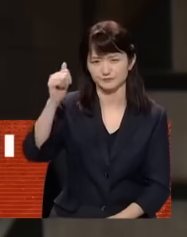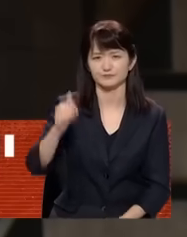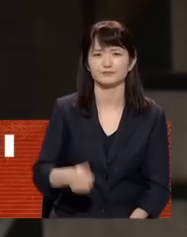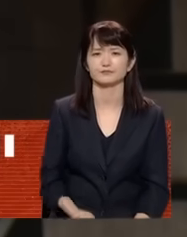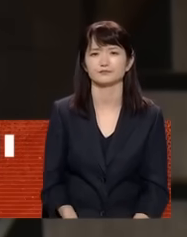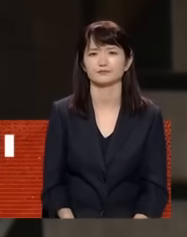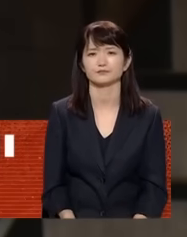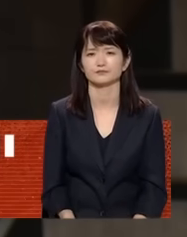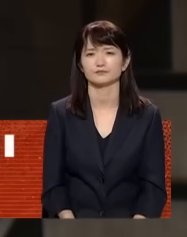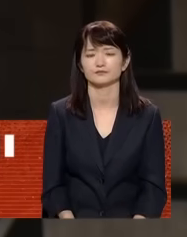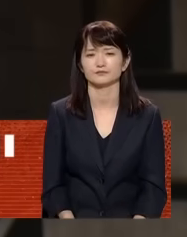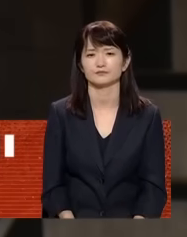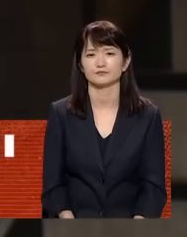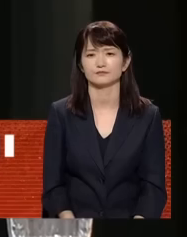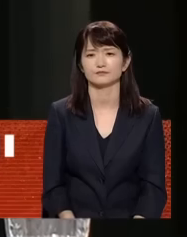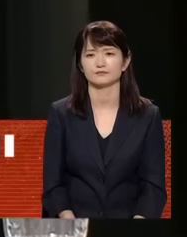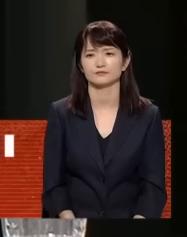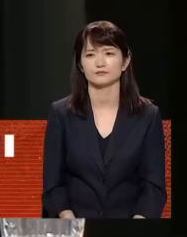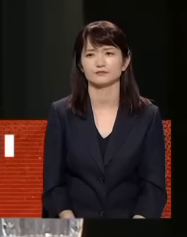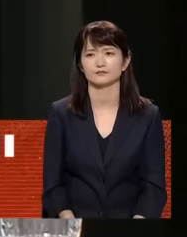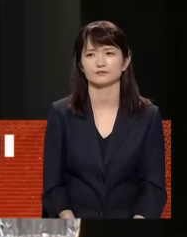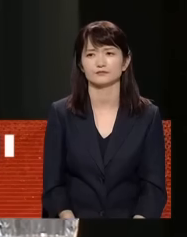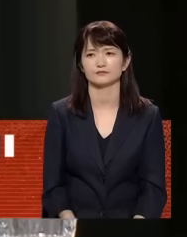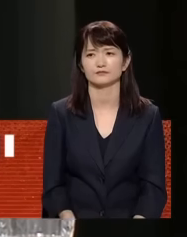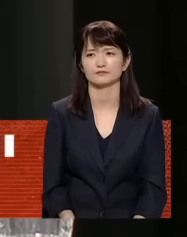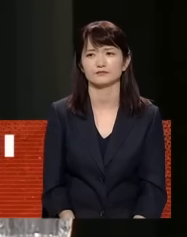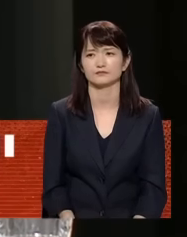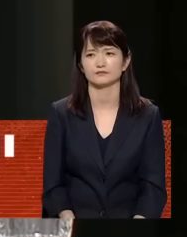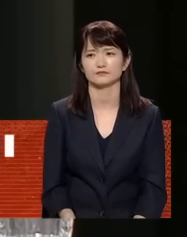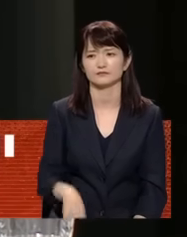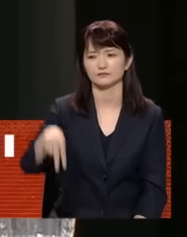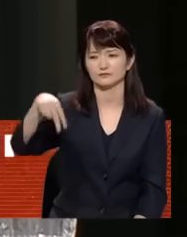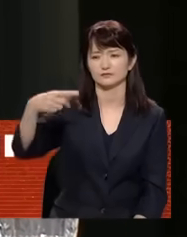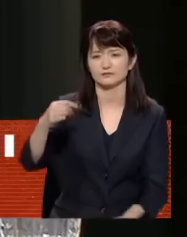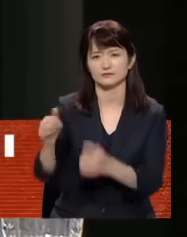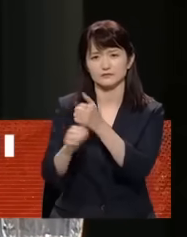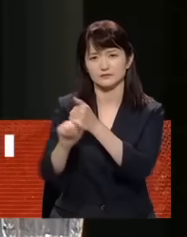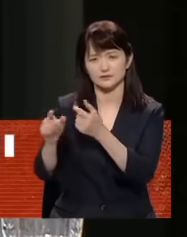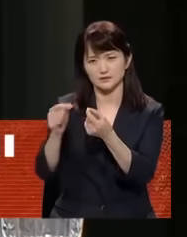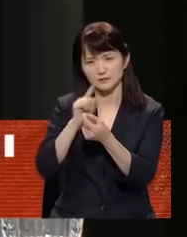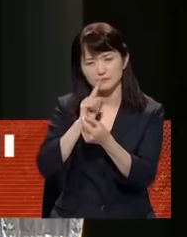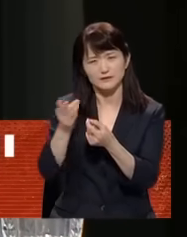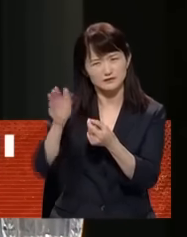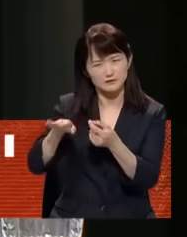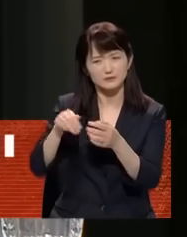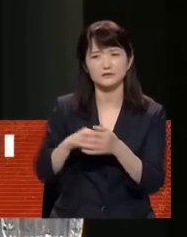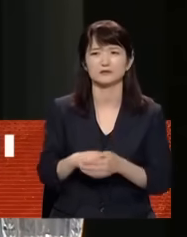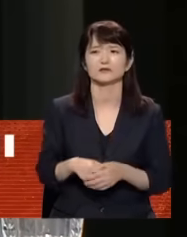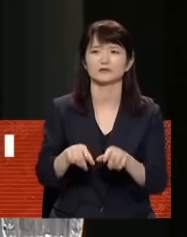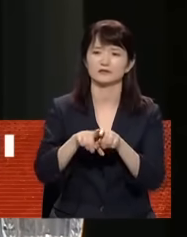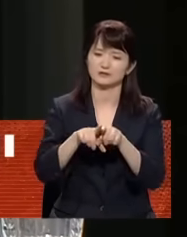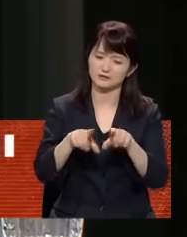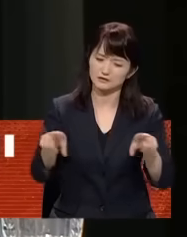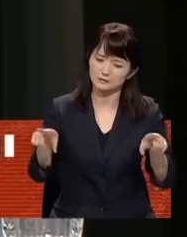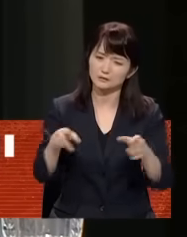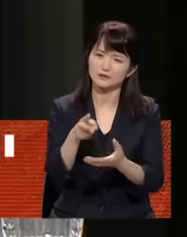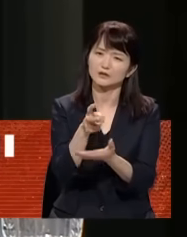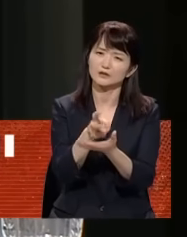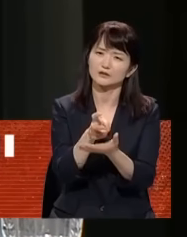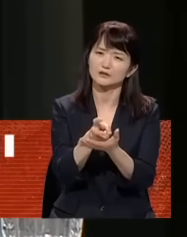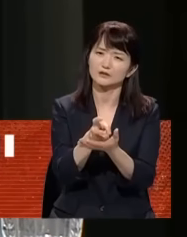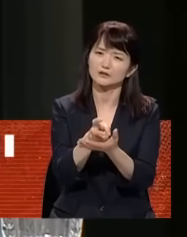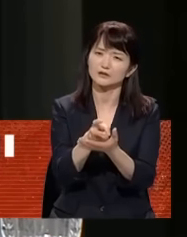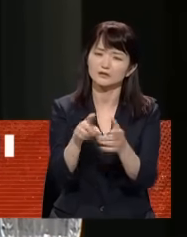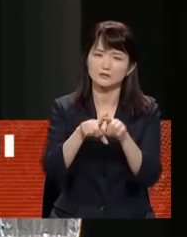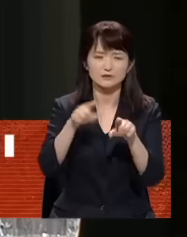말씀드리겠습니다 저렇게 말씀을 하셨지만 그러니까 일반적인 어떤 뭐 법적인 그